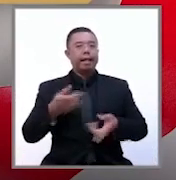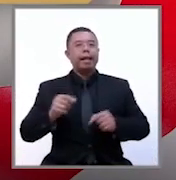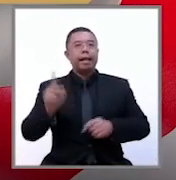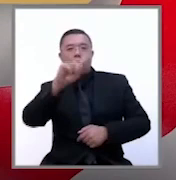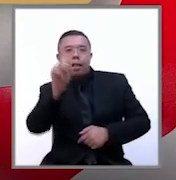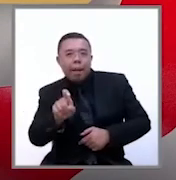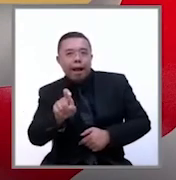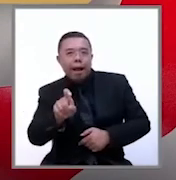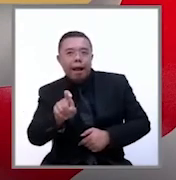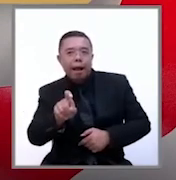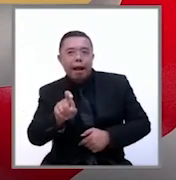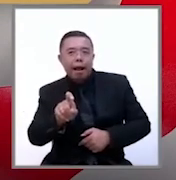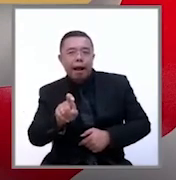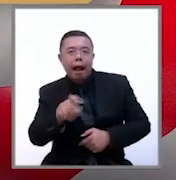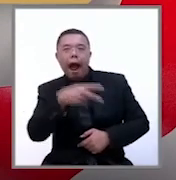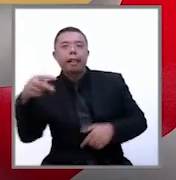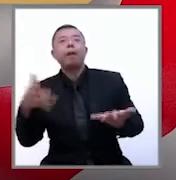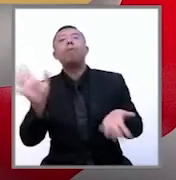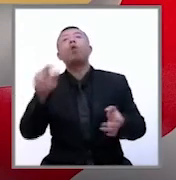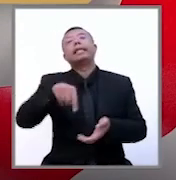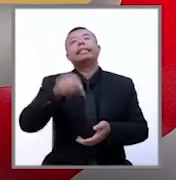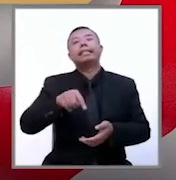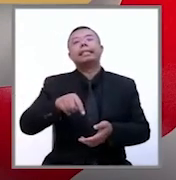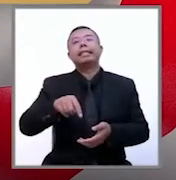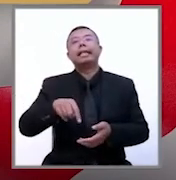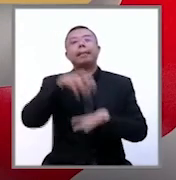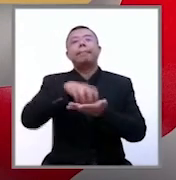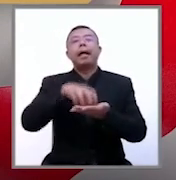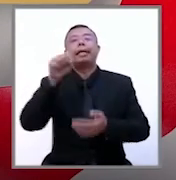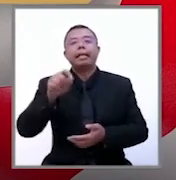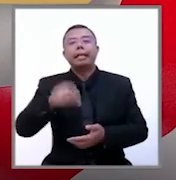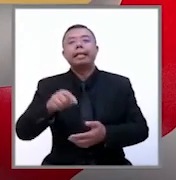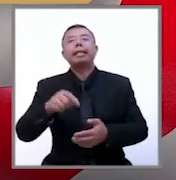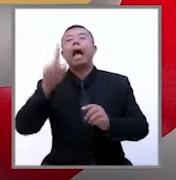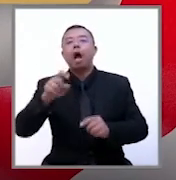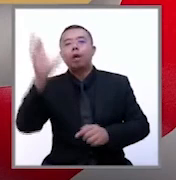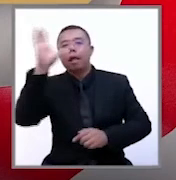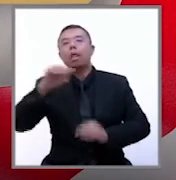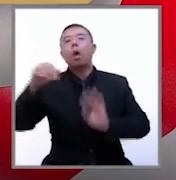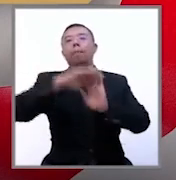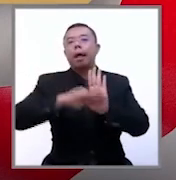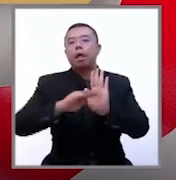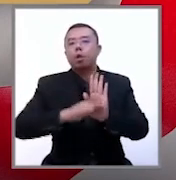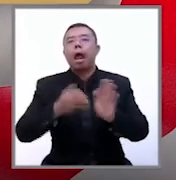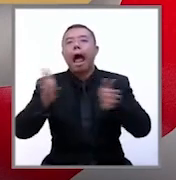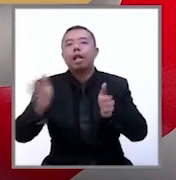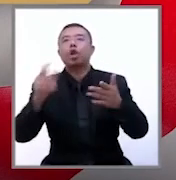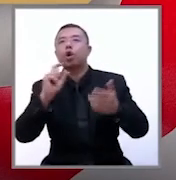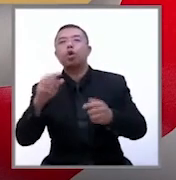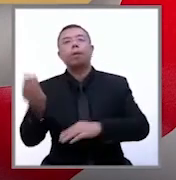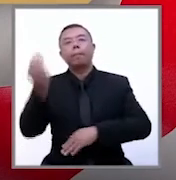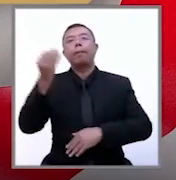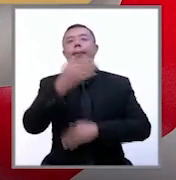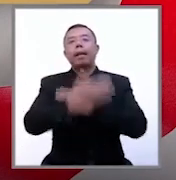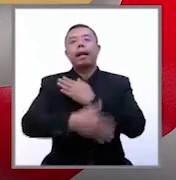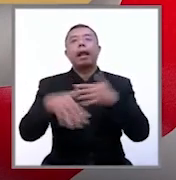tebak-tebakan ya bukan di sini levelnya di sini adalah kebijakan kita untuk memimpin negara